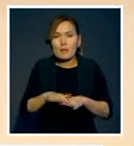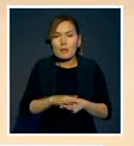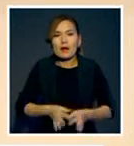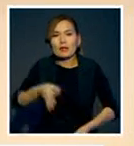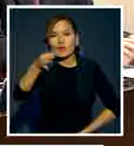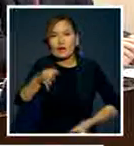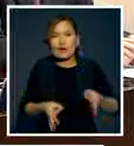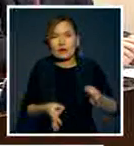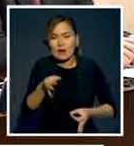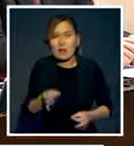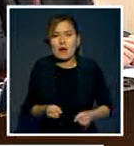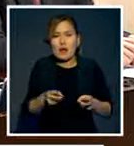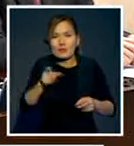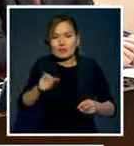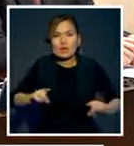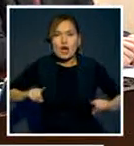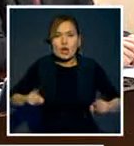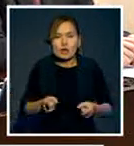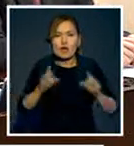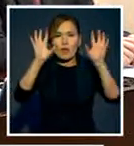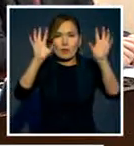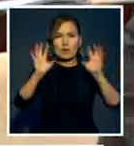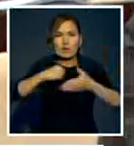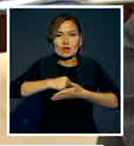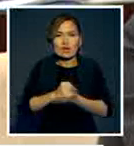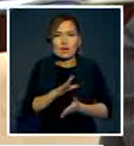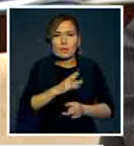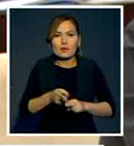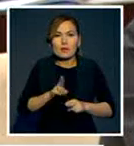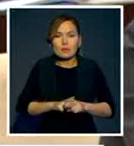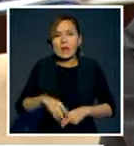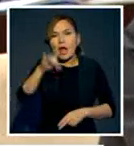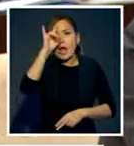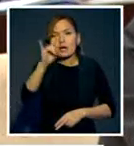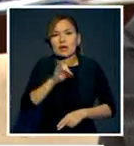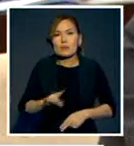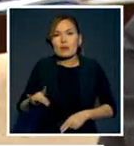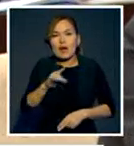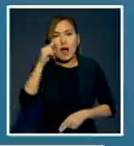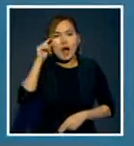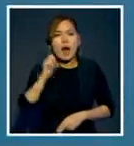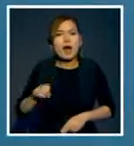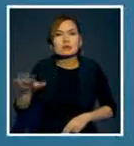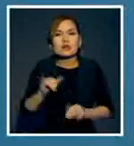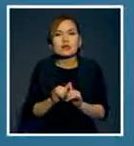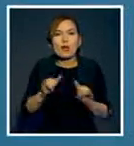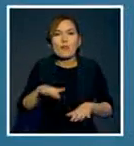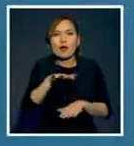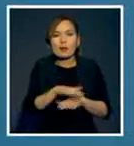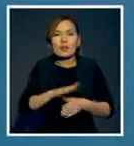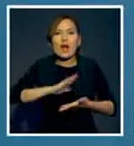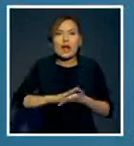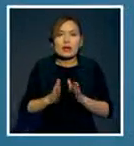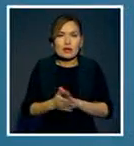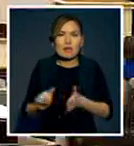қылмыскерлерді ұстап беру туралы құжатты да ратификациялады. Сонымен қоса сенаторлар Қазақстан Республикасы мен Азия Даму Банкі арасындағы